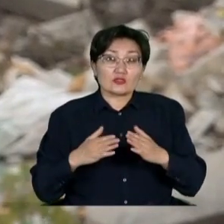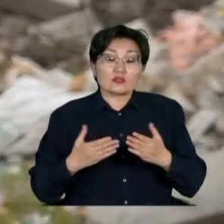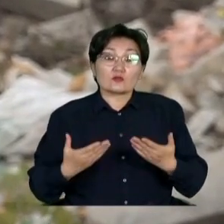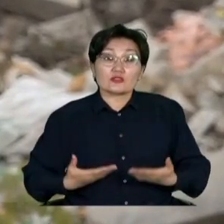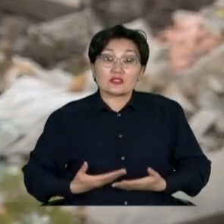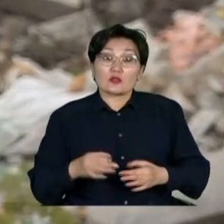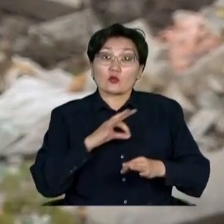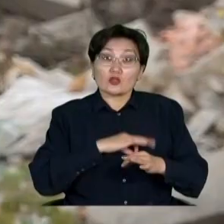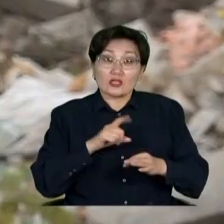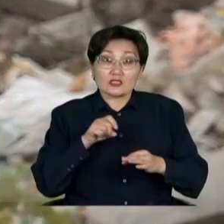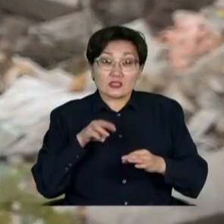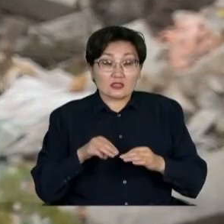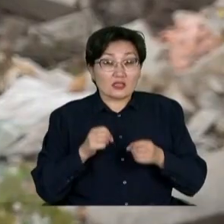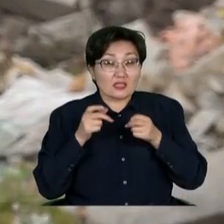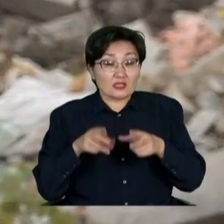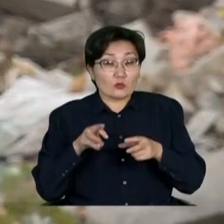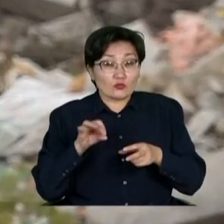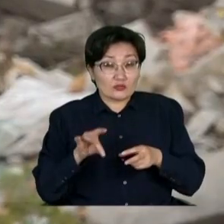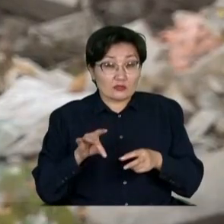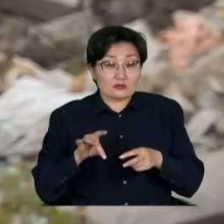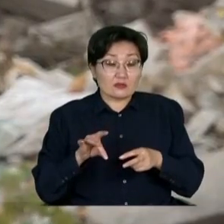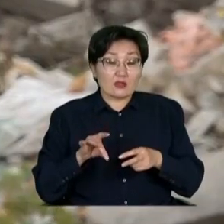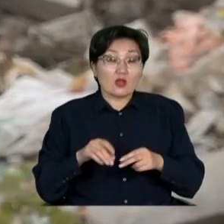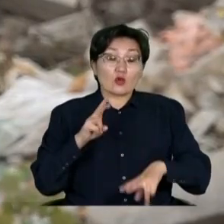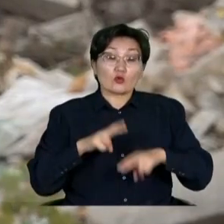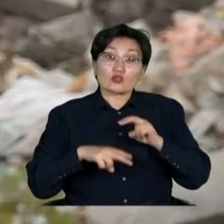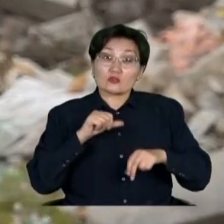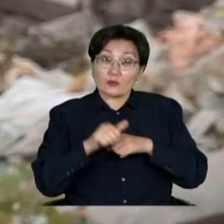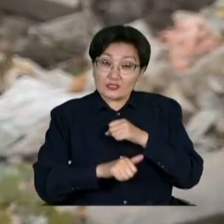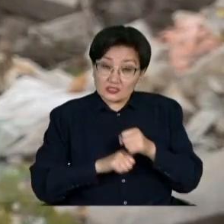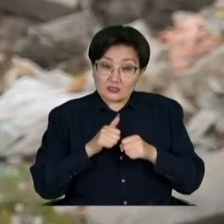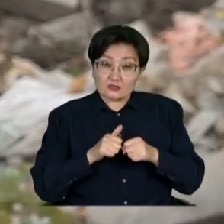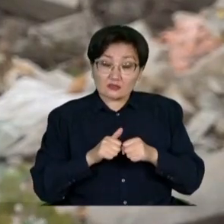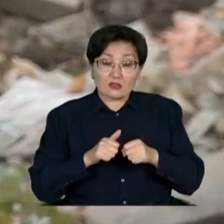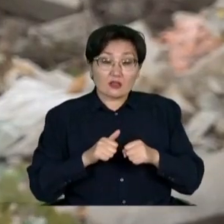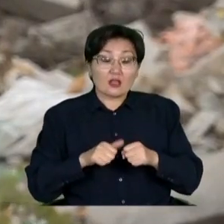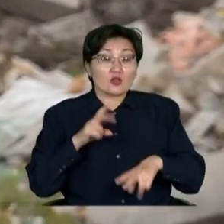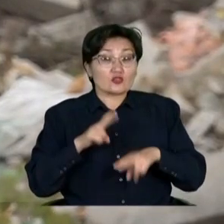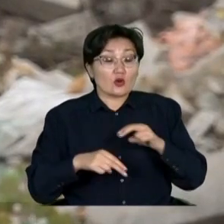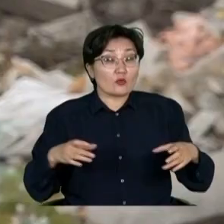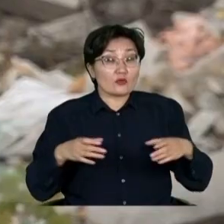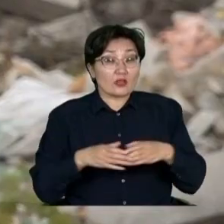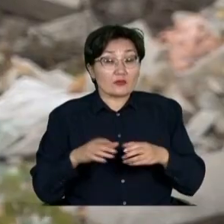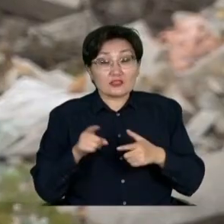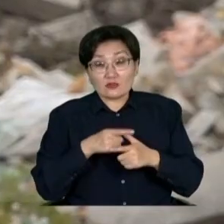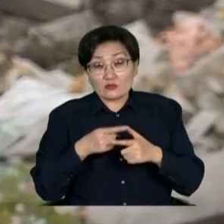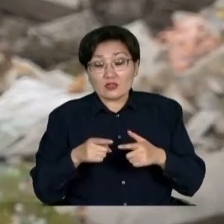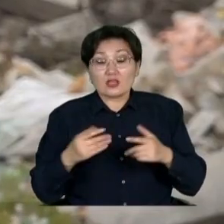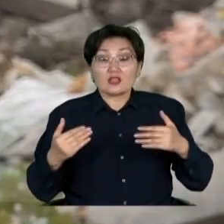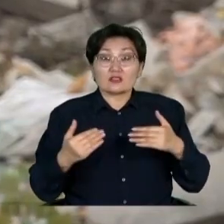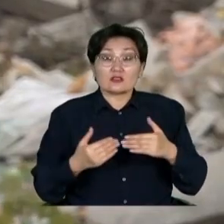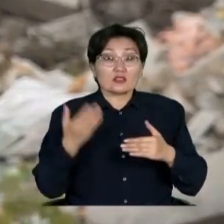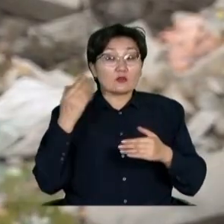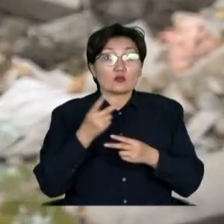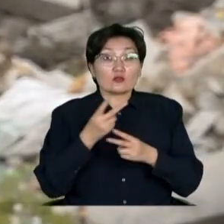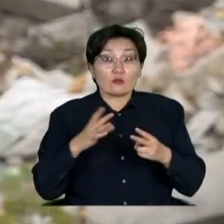қолданатын заттарды лақтыратын қоқыстар. Оған қоса құрылыс қоқыстары, ол бізде сол строй компаниялар болсын, мысалы, жаңадан бері біз көріп